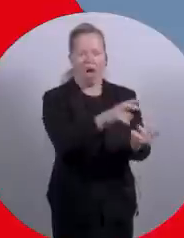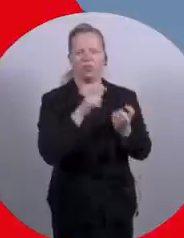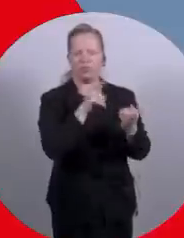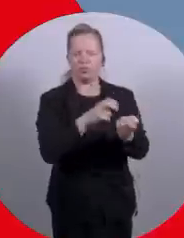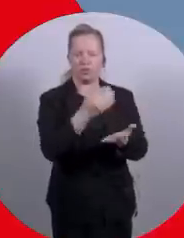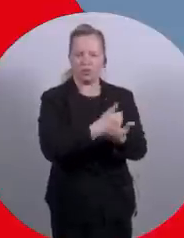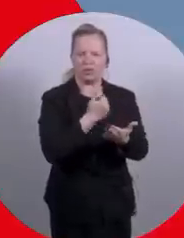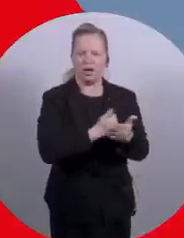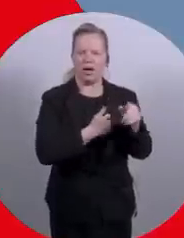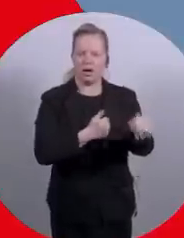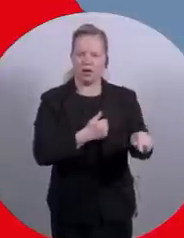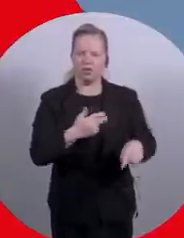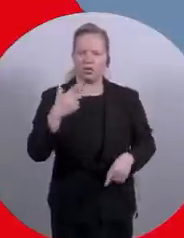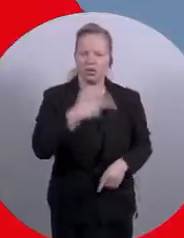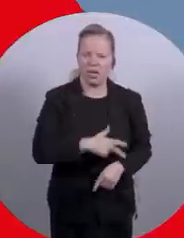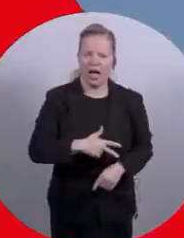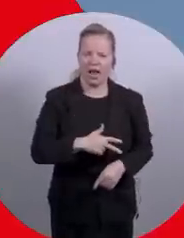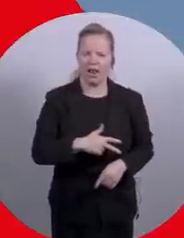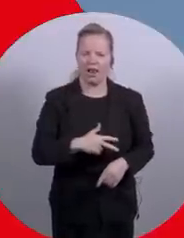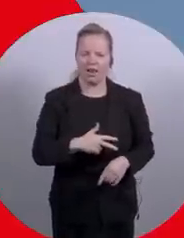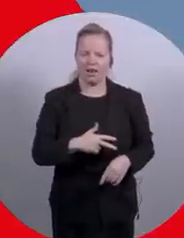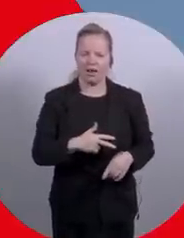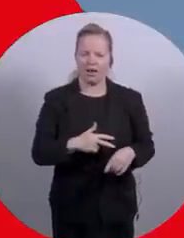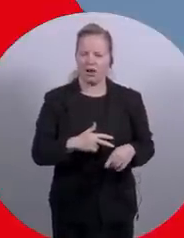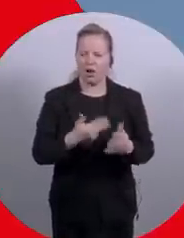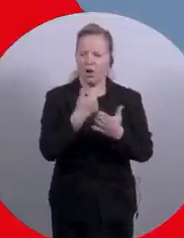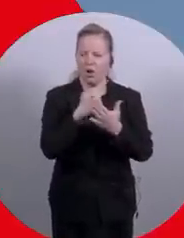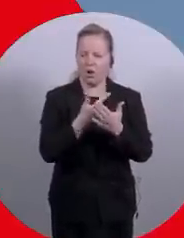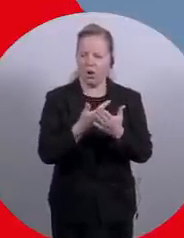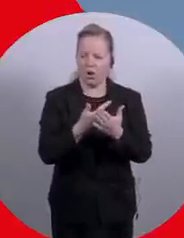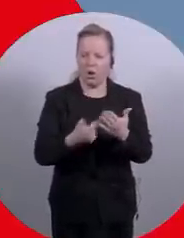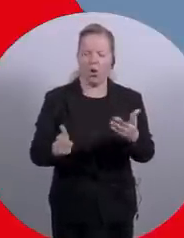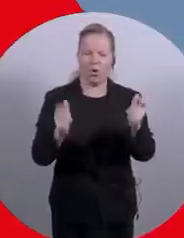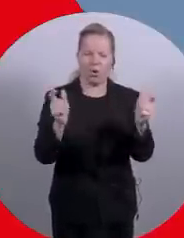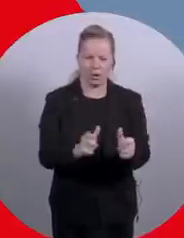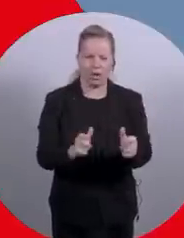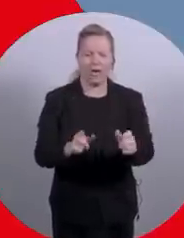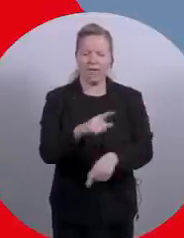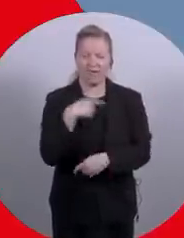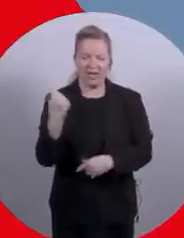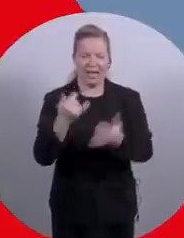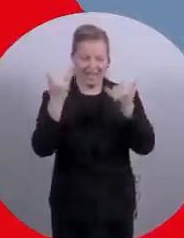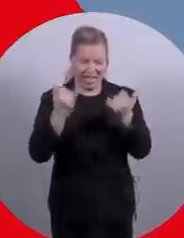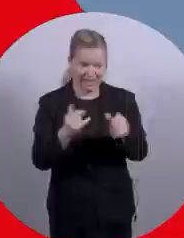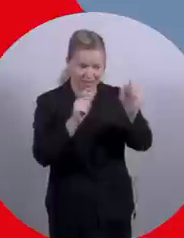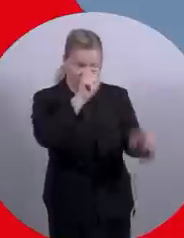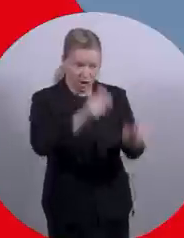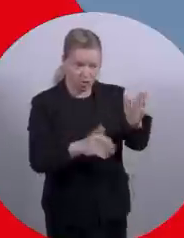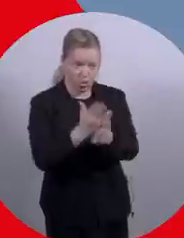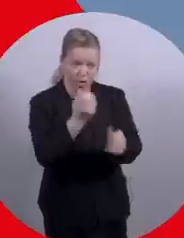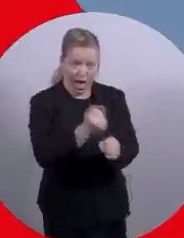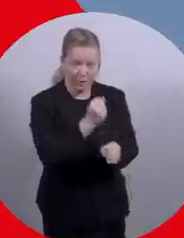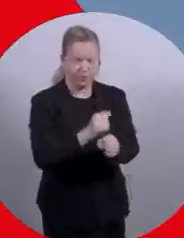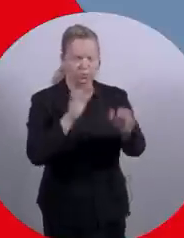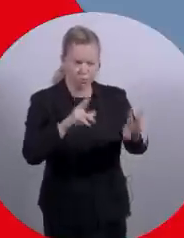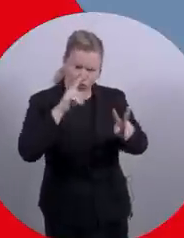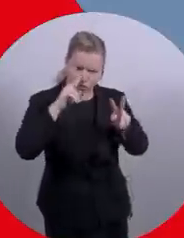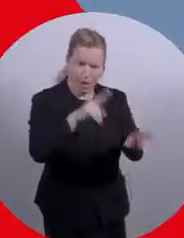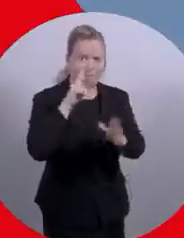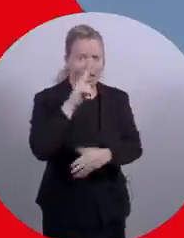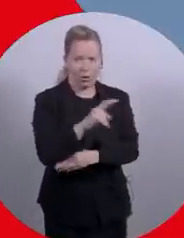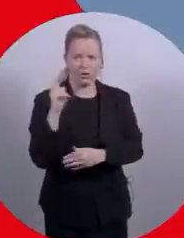die Lohn- und sozialdempeln die eingesetzt werden gegenüber der Leute arbeiten auf dem es mal schon liebe Genossinnen genossen und so klar